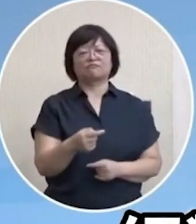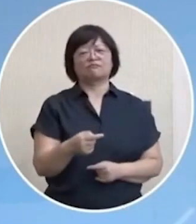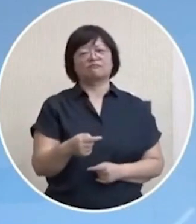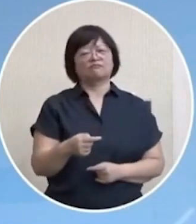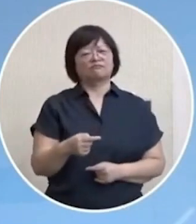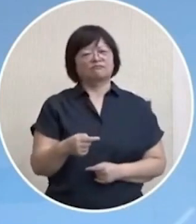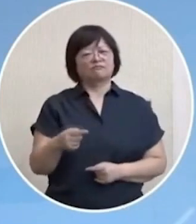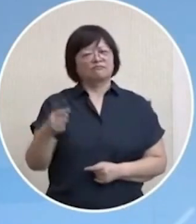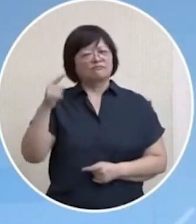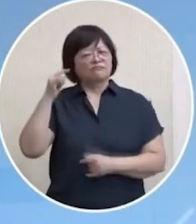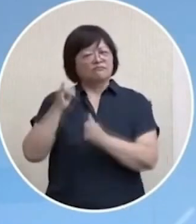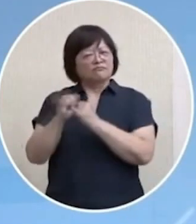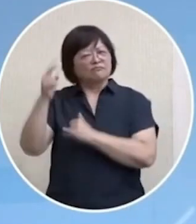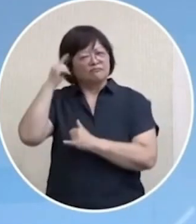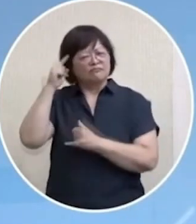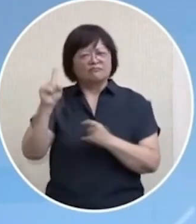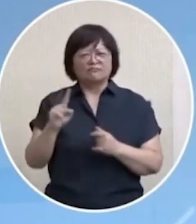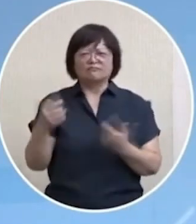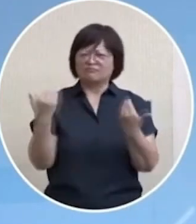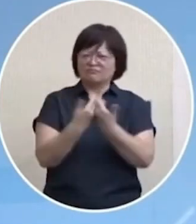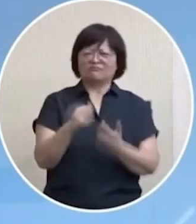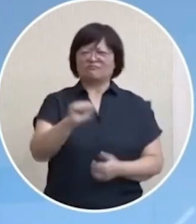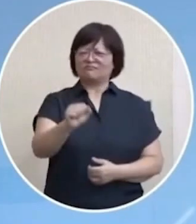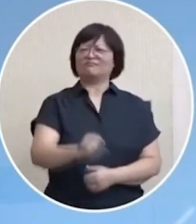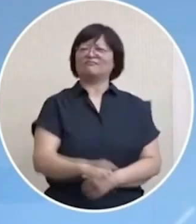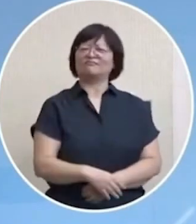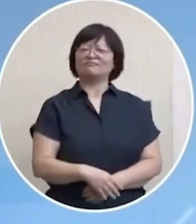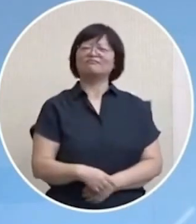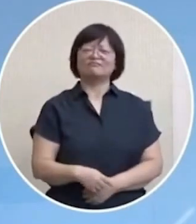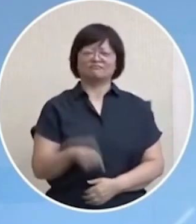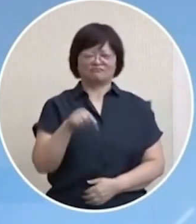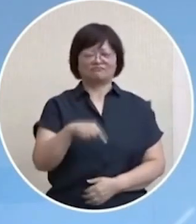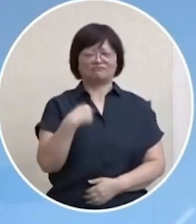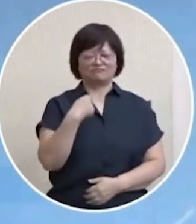意。这是我的回答。